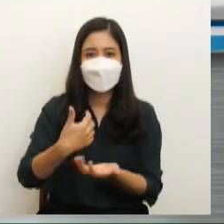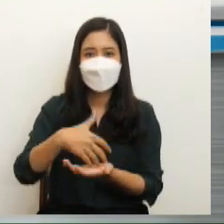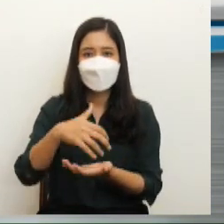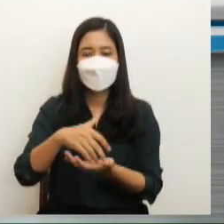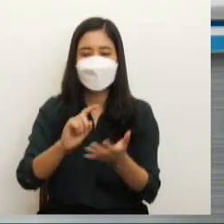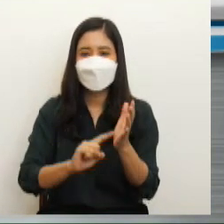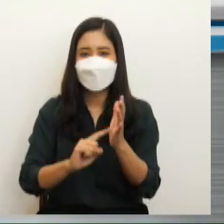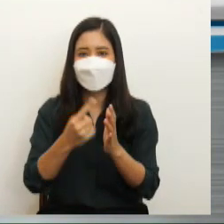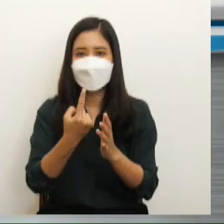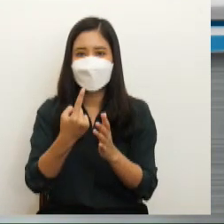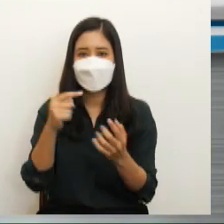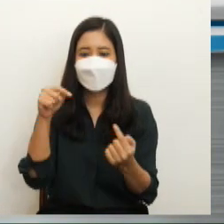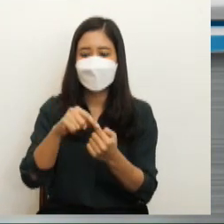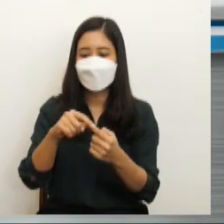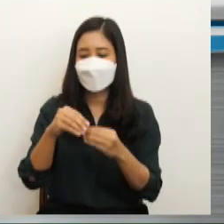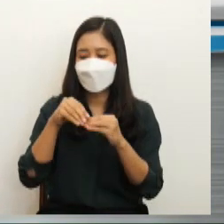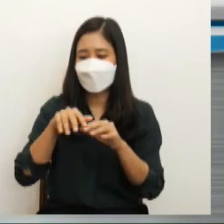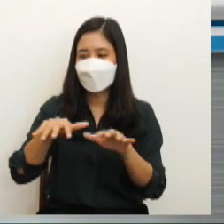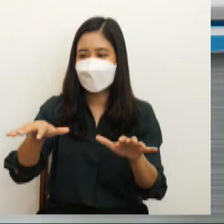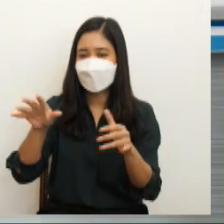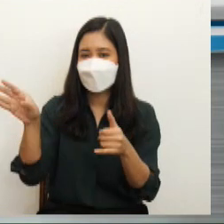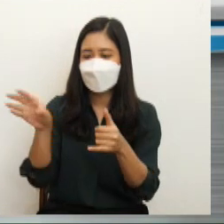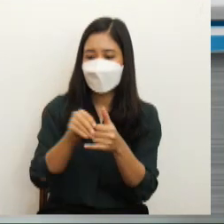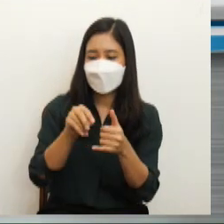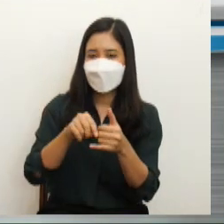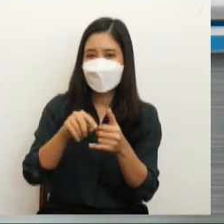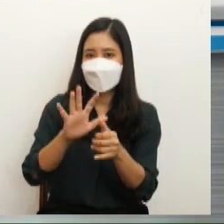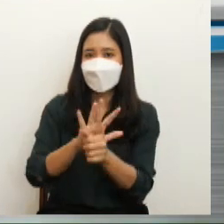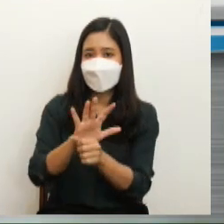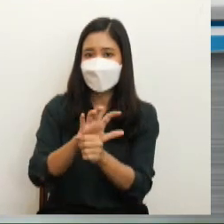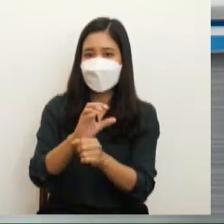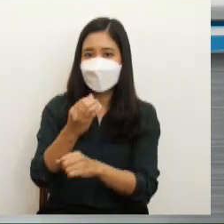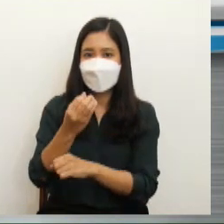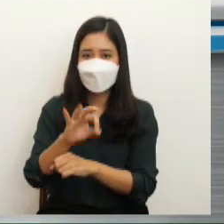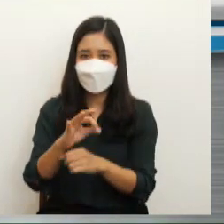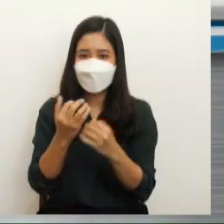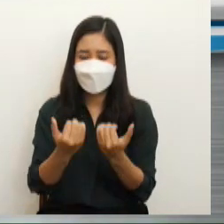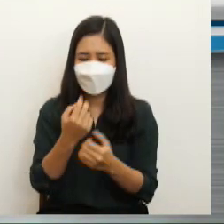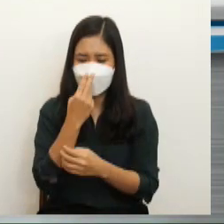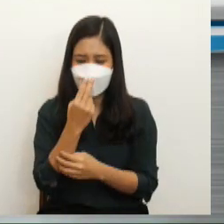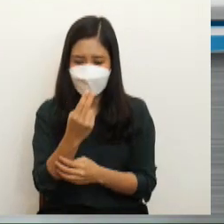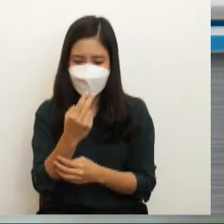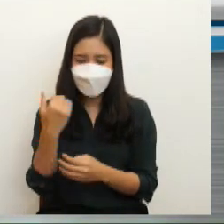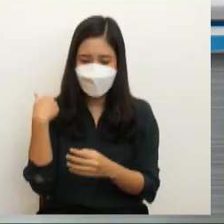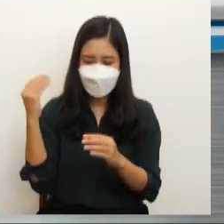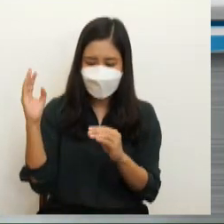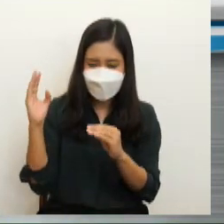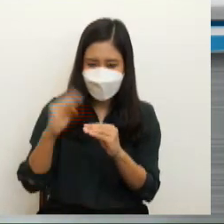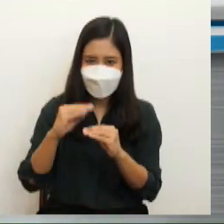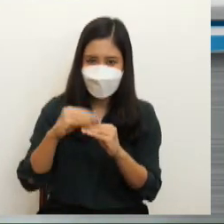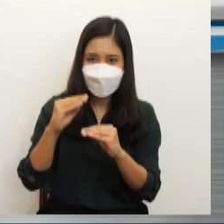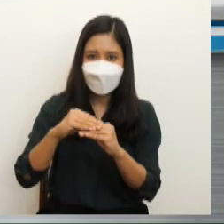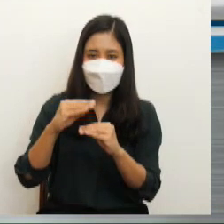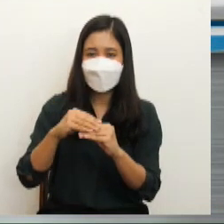ในสถานการณ์การแพร่ระบาดโรคติดเชื้อโควิด-19 ณขณะนี้นะคะเราจะพบว่ามีการเพิ่ม10